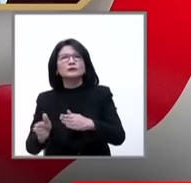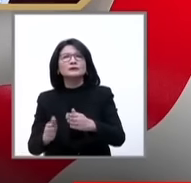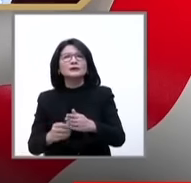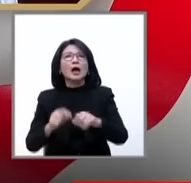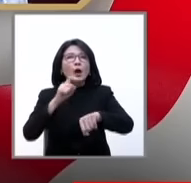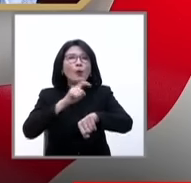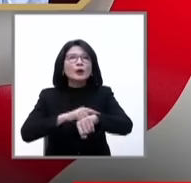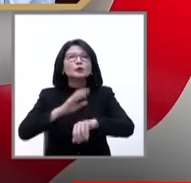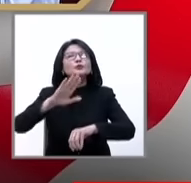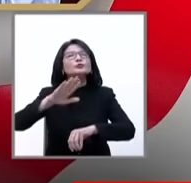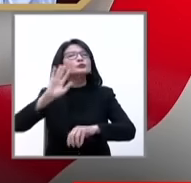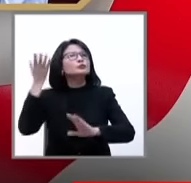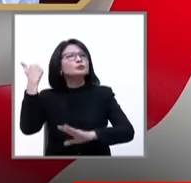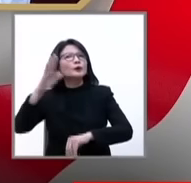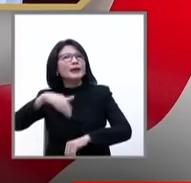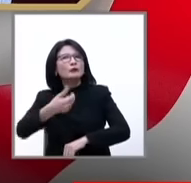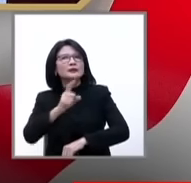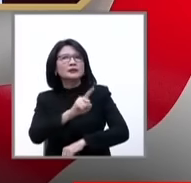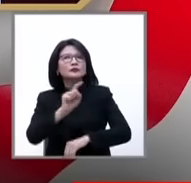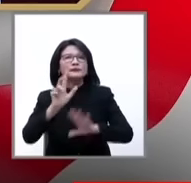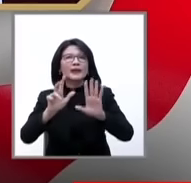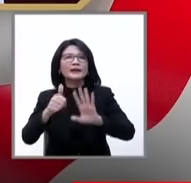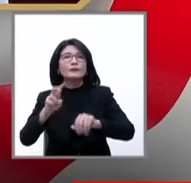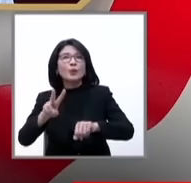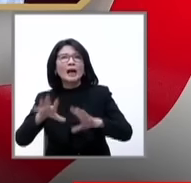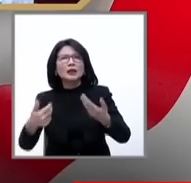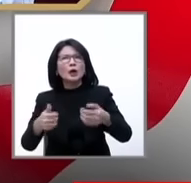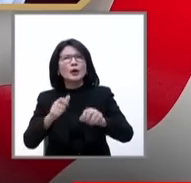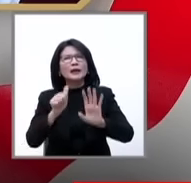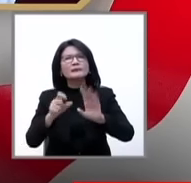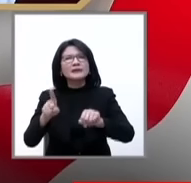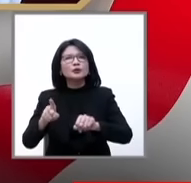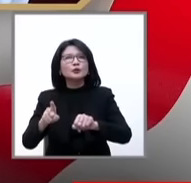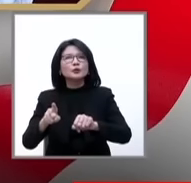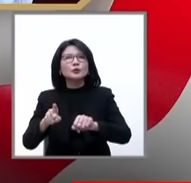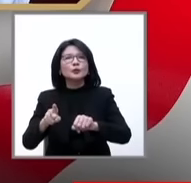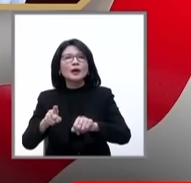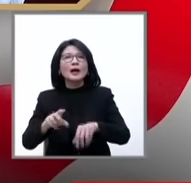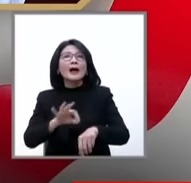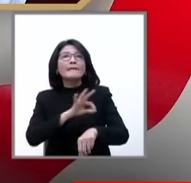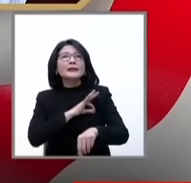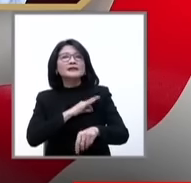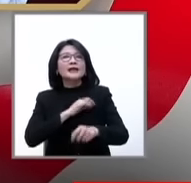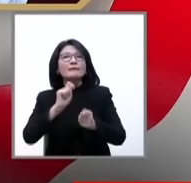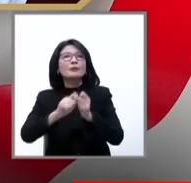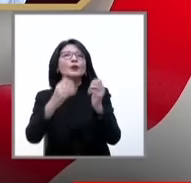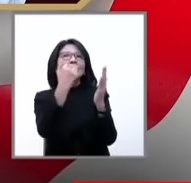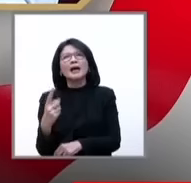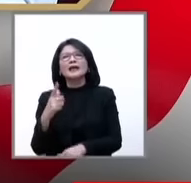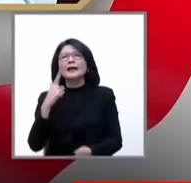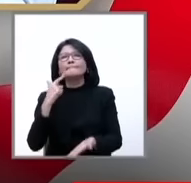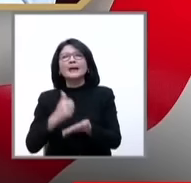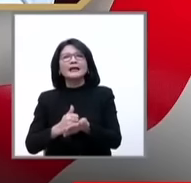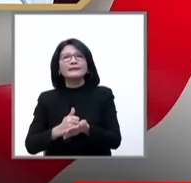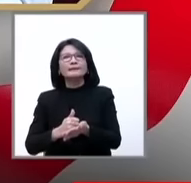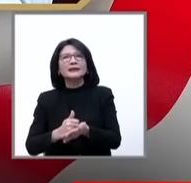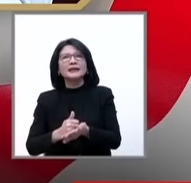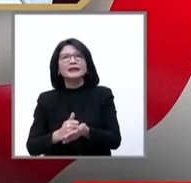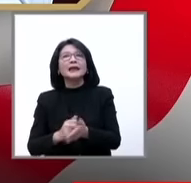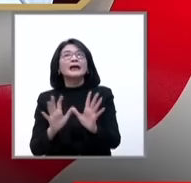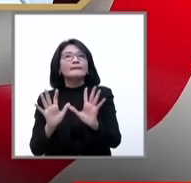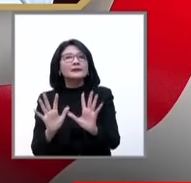wakil presiden dari sisi karakter, dari sisi akhlak, dari sisi adab tadi malam itu. Bagaimana? Nah, berarti penggunaan singkatan juga terminologi ini